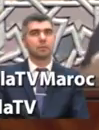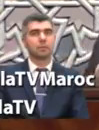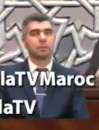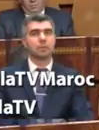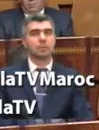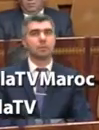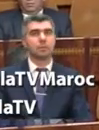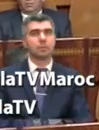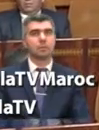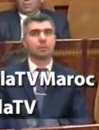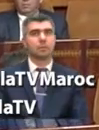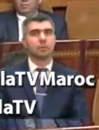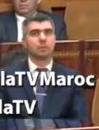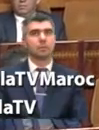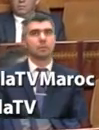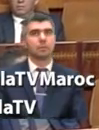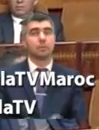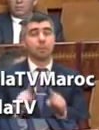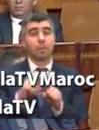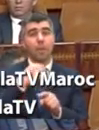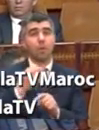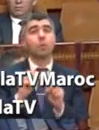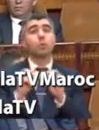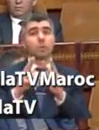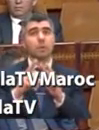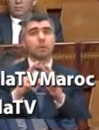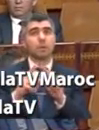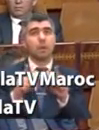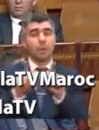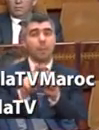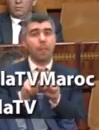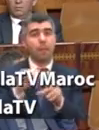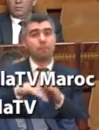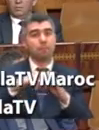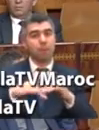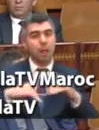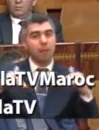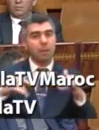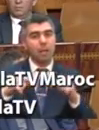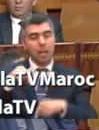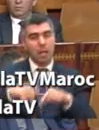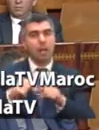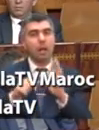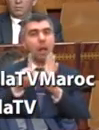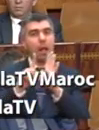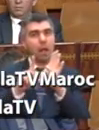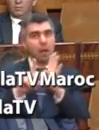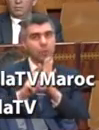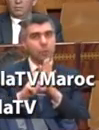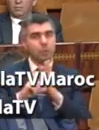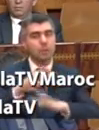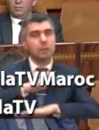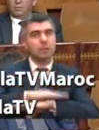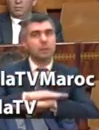حنا غنقولوا له غير علاش قبلنا الاعتذار. في هذه المؤسسه كاين النظام الداخلي فيها السيد الوزير